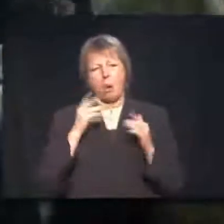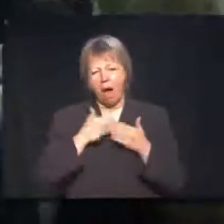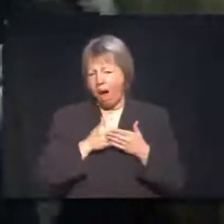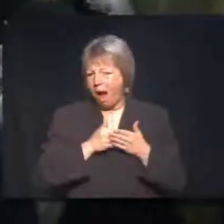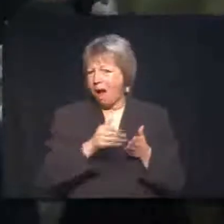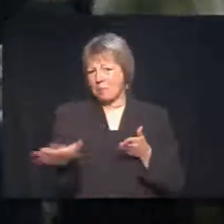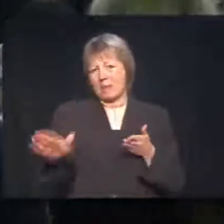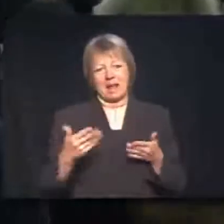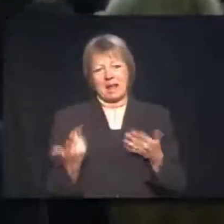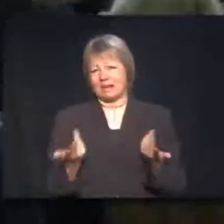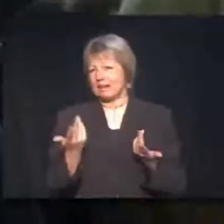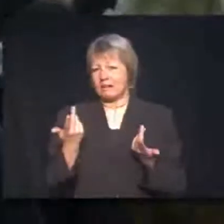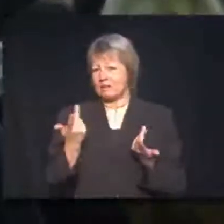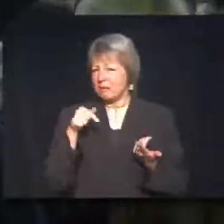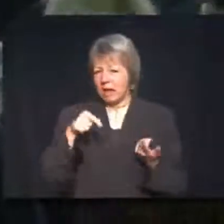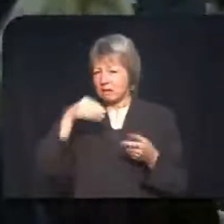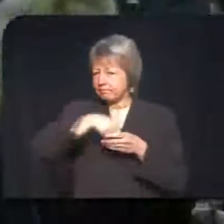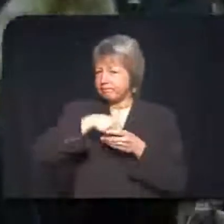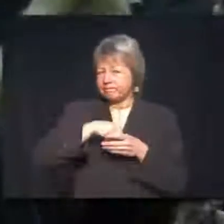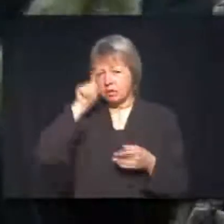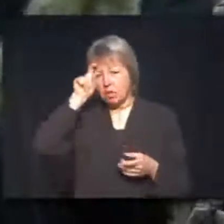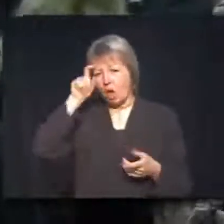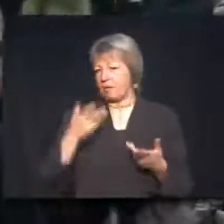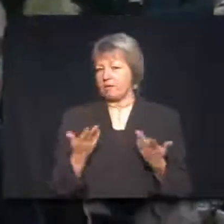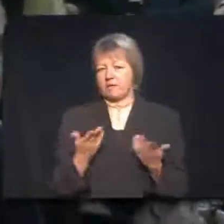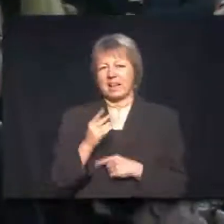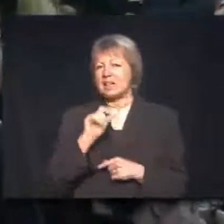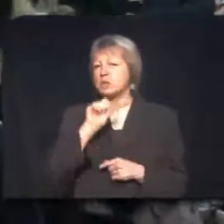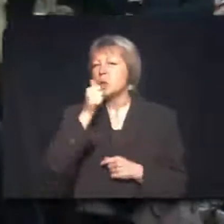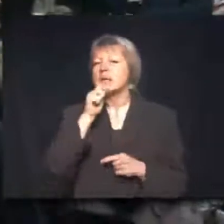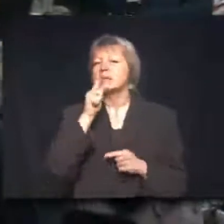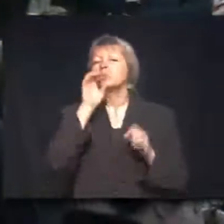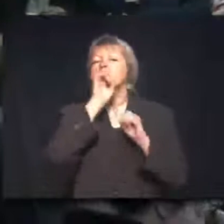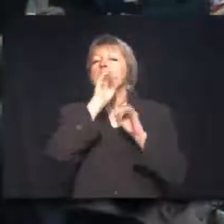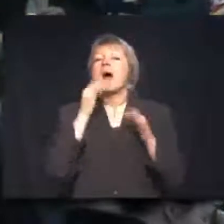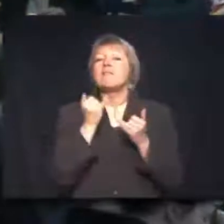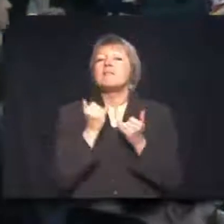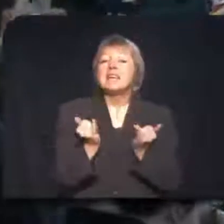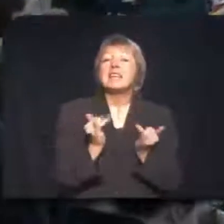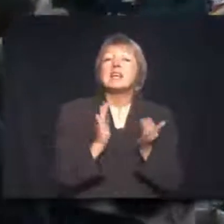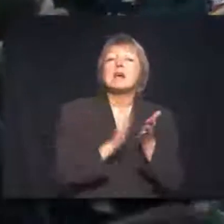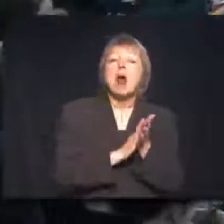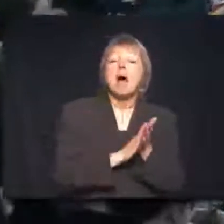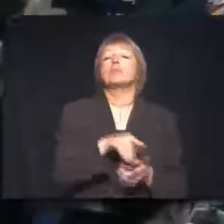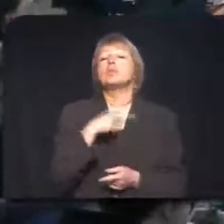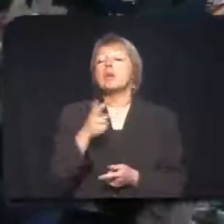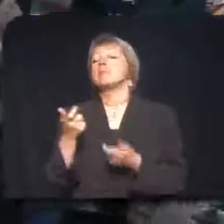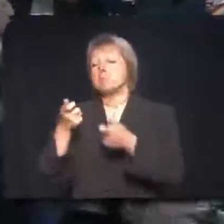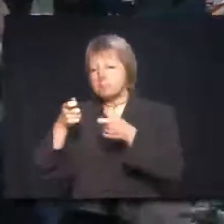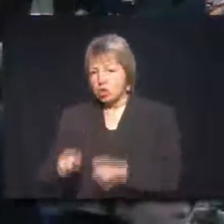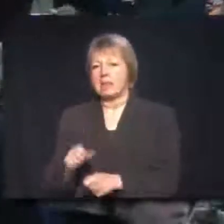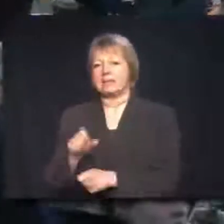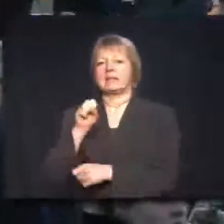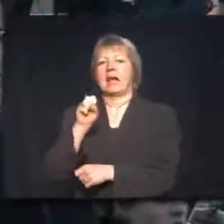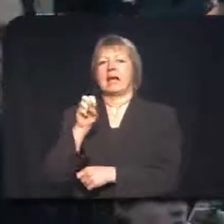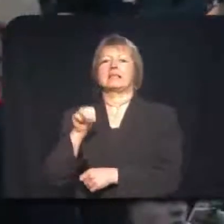wir keinen praktikablen Vorschlag haben wie es funktionieren wird sollten wir uns nicht darauf festlegen dass wir eine SMV haben wollen